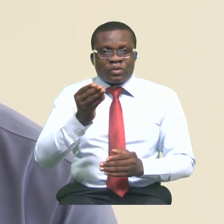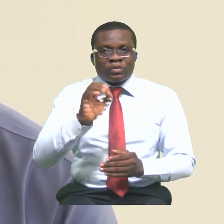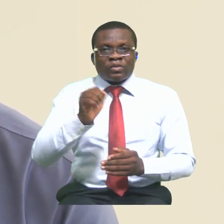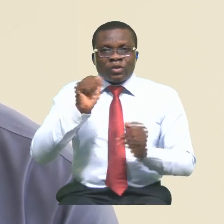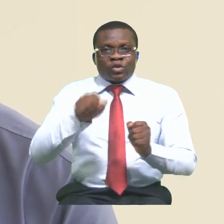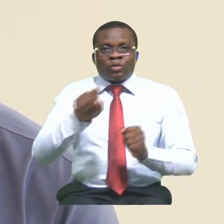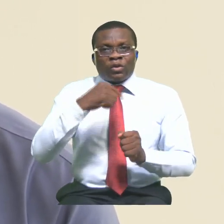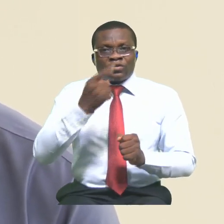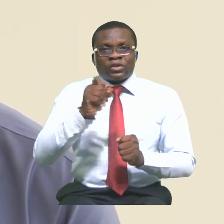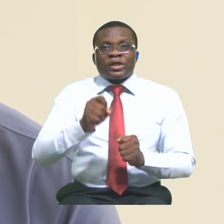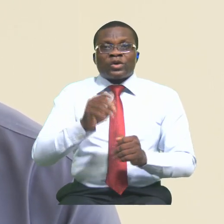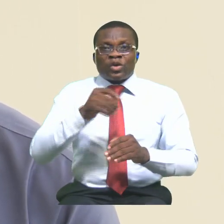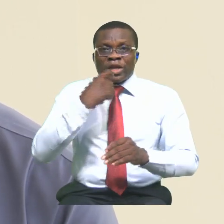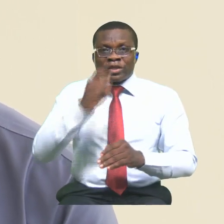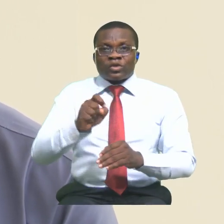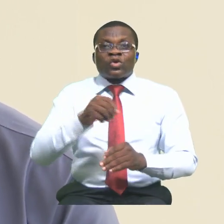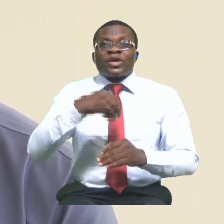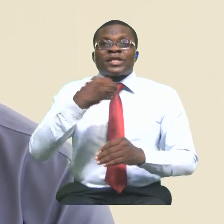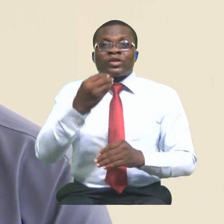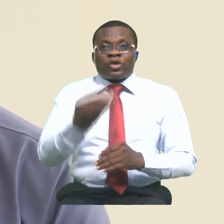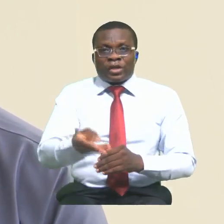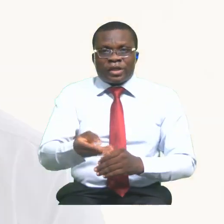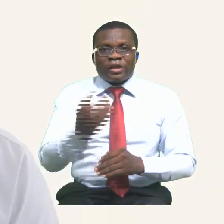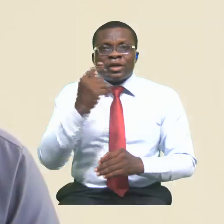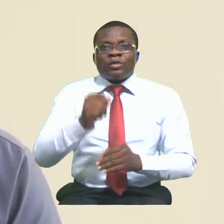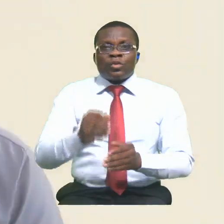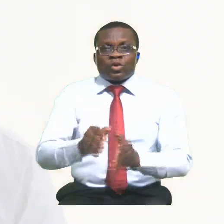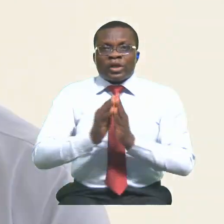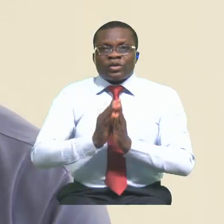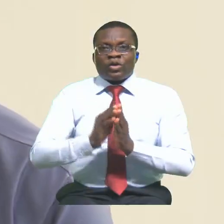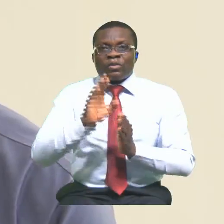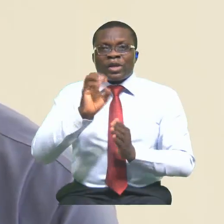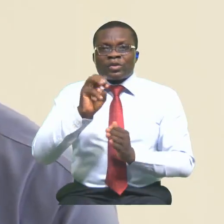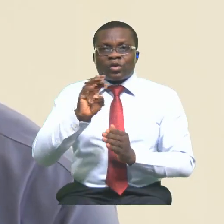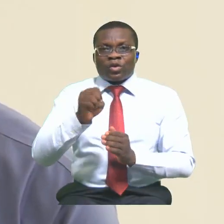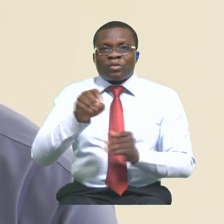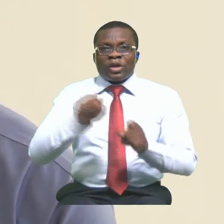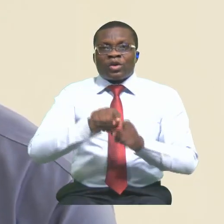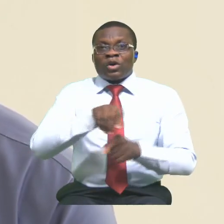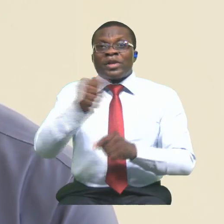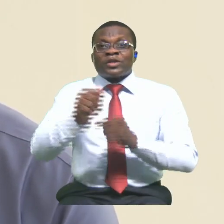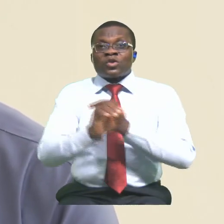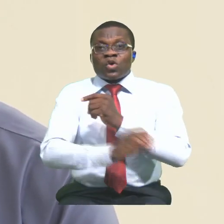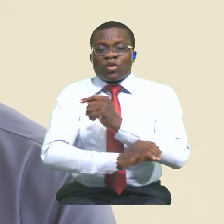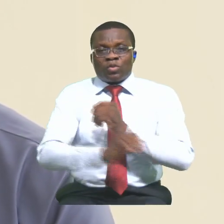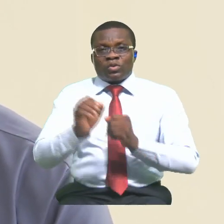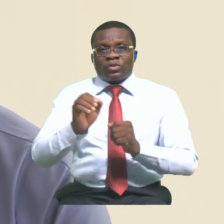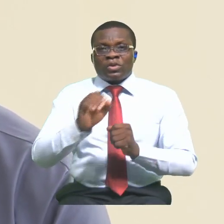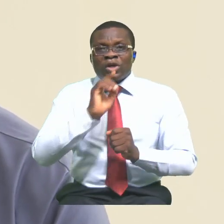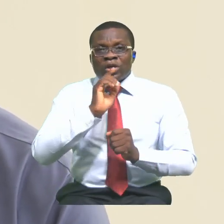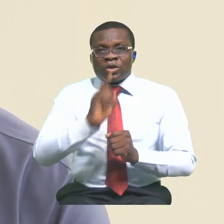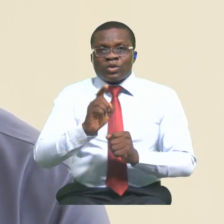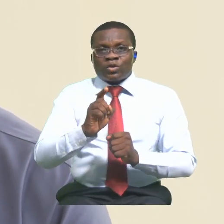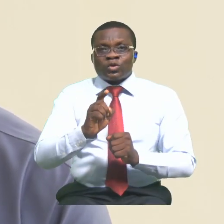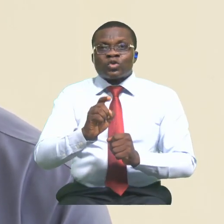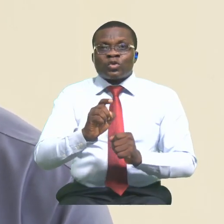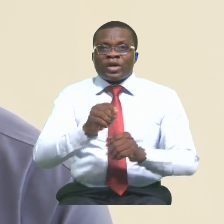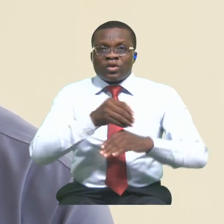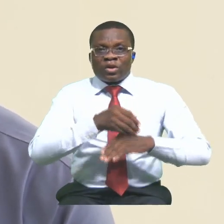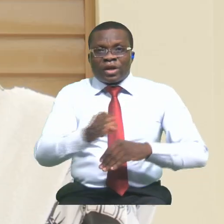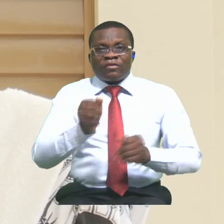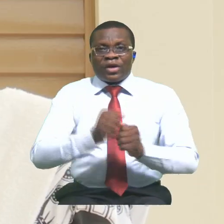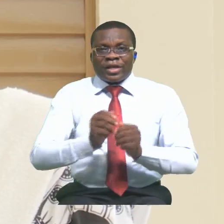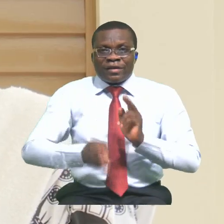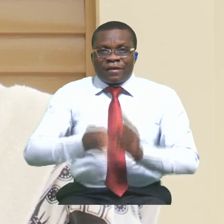vous assurer que les instructions ont été données pour que les doléances de communs, comme celles de toutes les communes, soient adressées avec